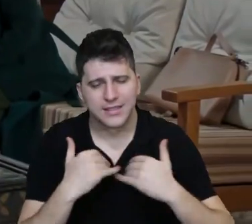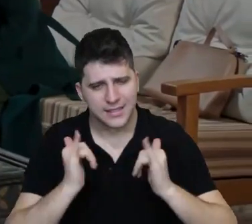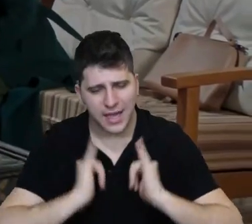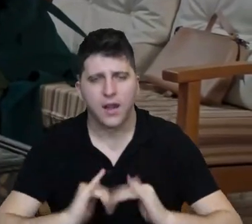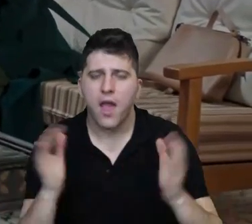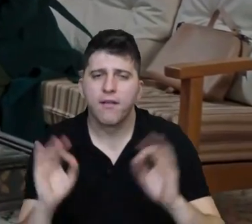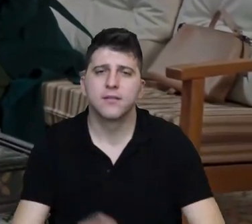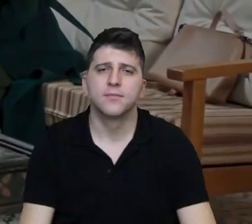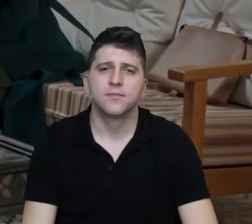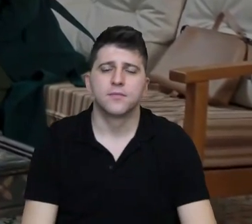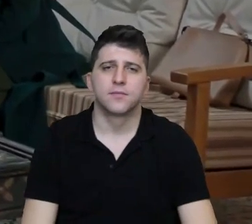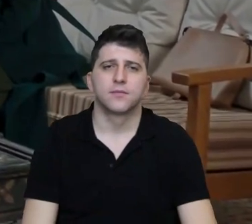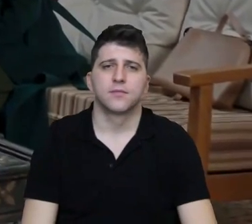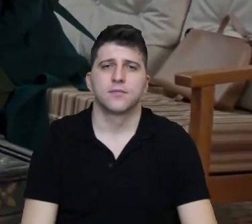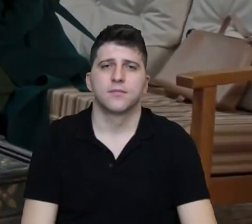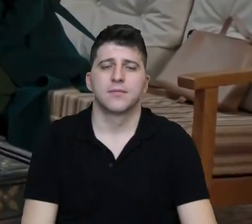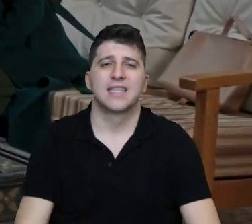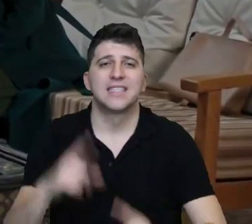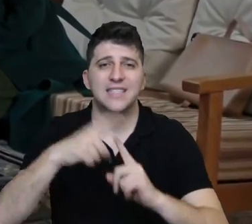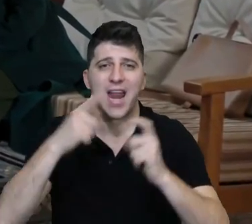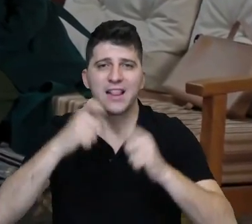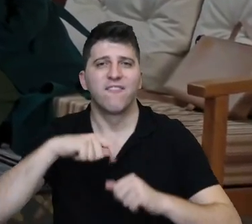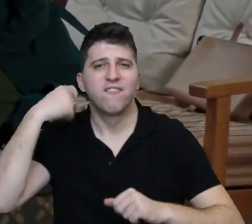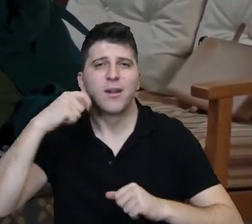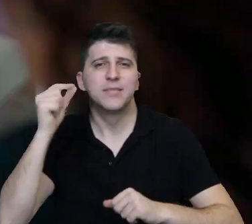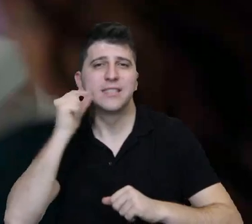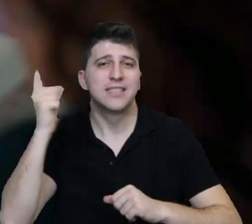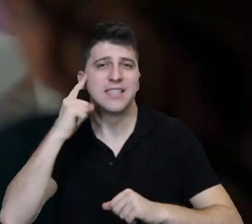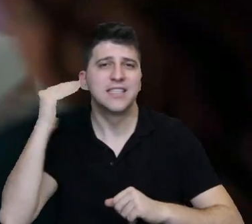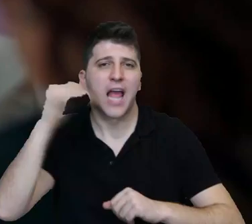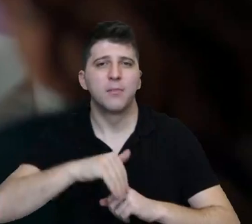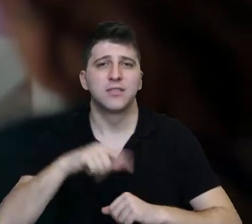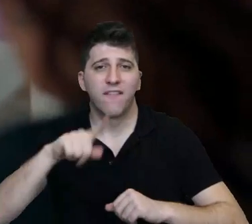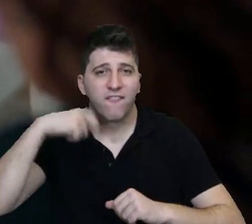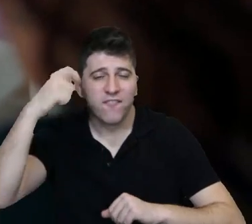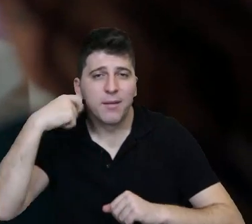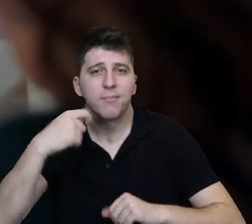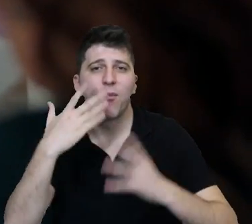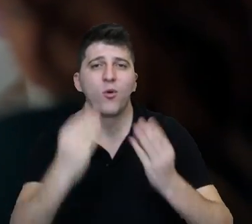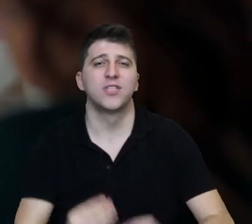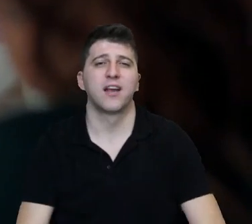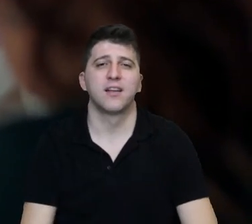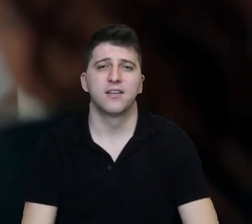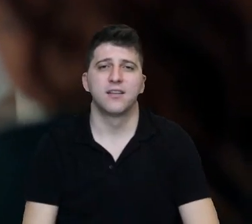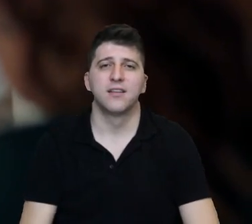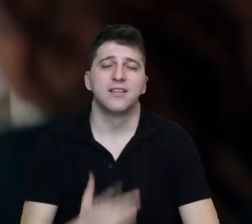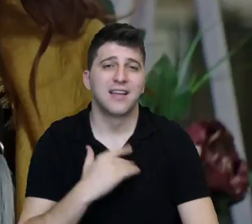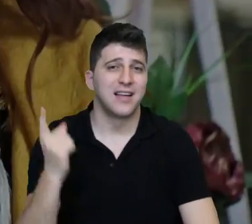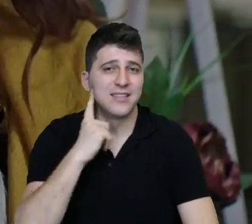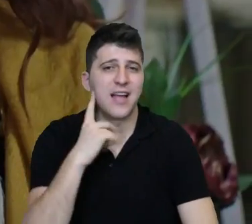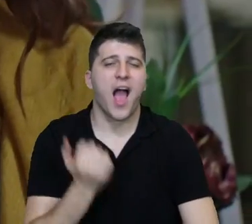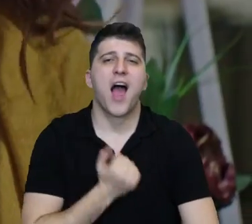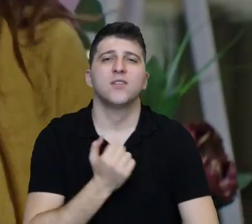sakin. Evet. Nalan'ın yanına oturdu. Ay, Taraklı'ya filmciler gelmiş. Burada film çekeceklermiş. Kız artist